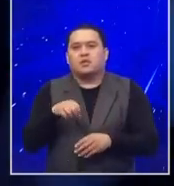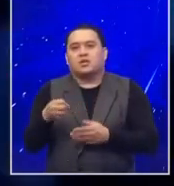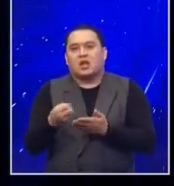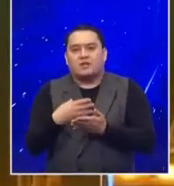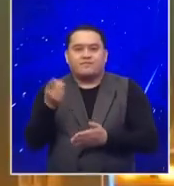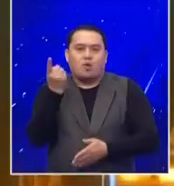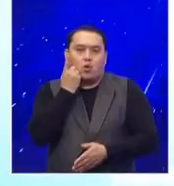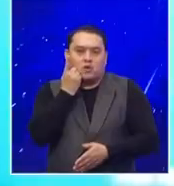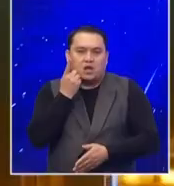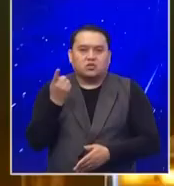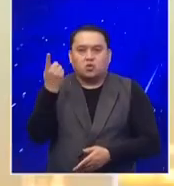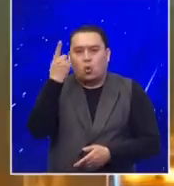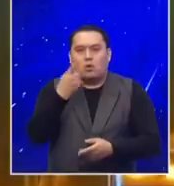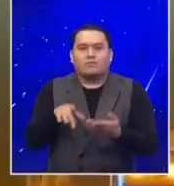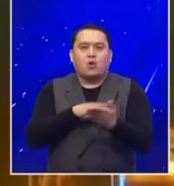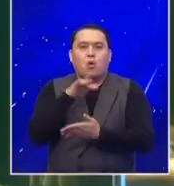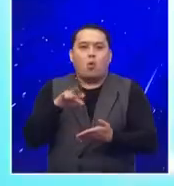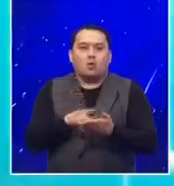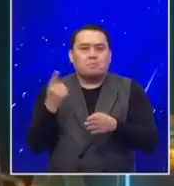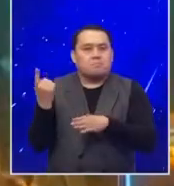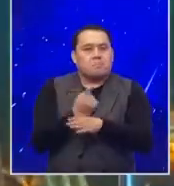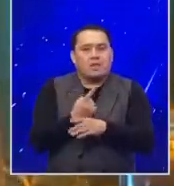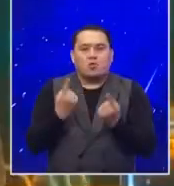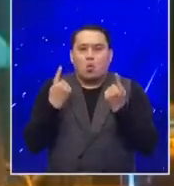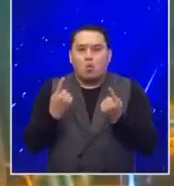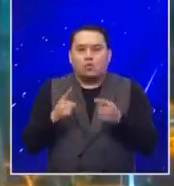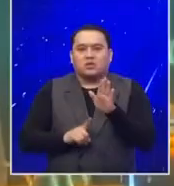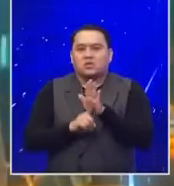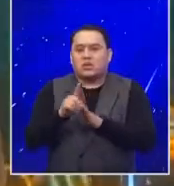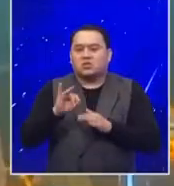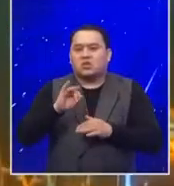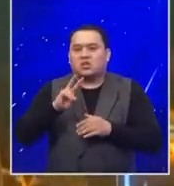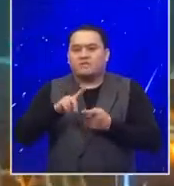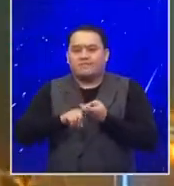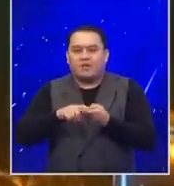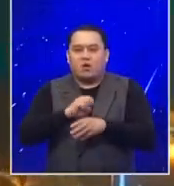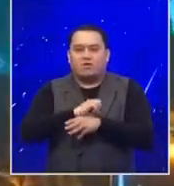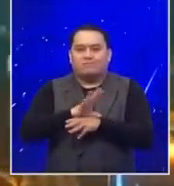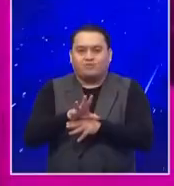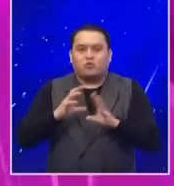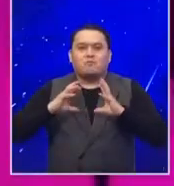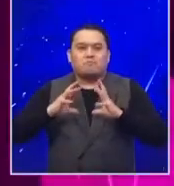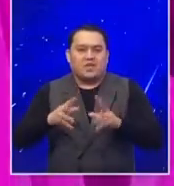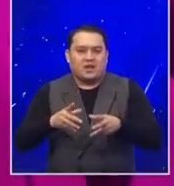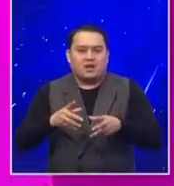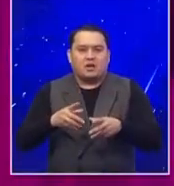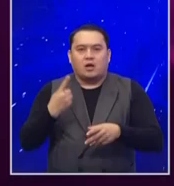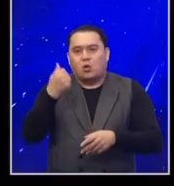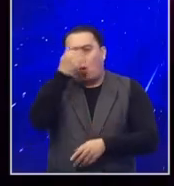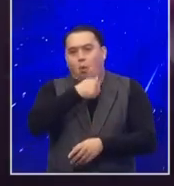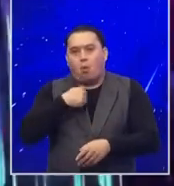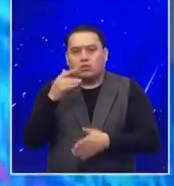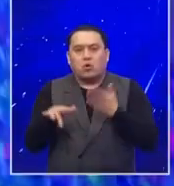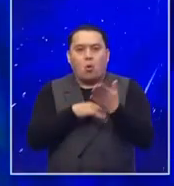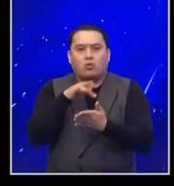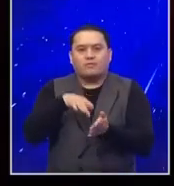телефоне. Напомним, этот мегаполис стал первым крупным очагом заражения коронавирусом в мире. Ровно год назад в